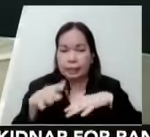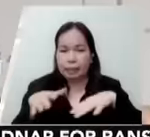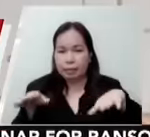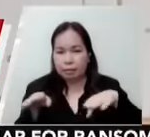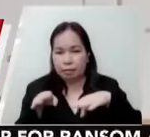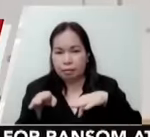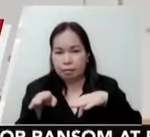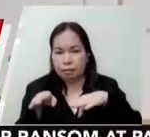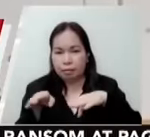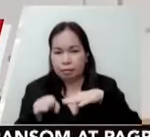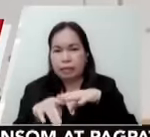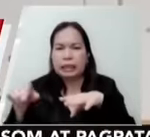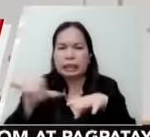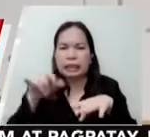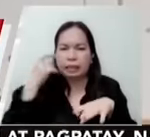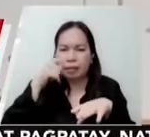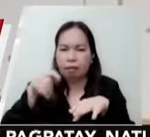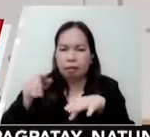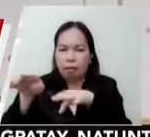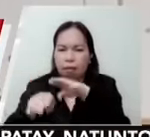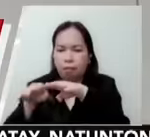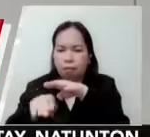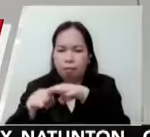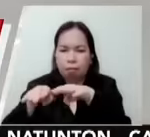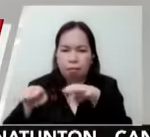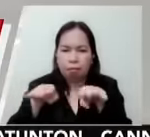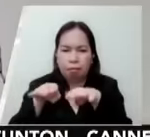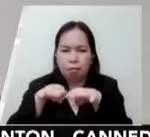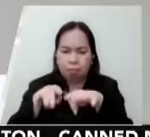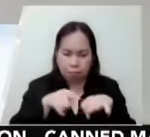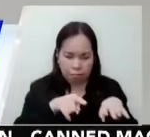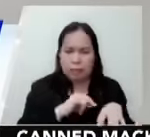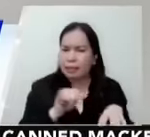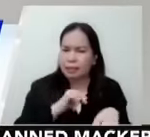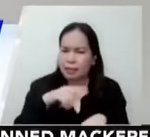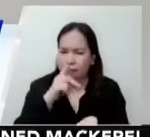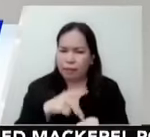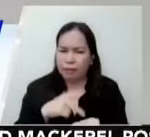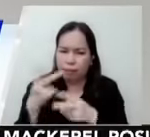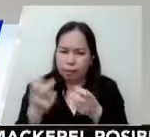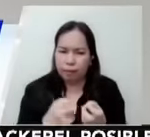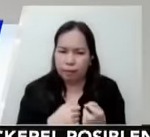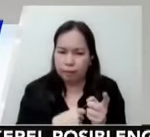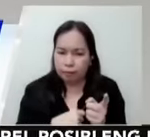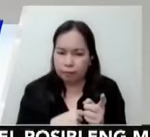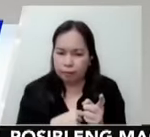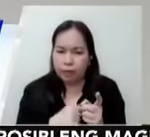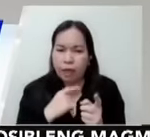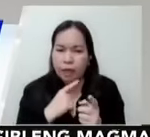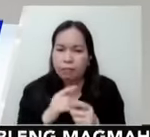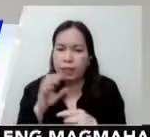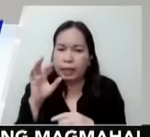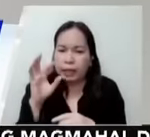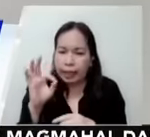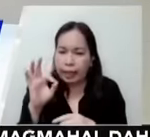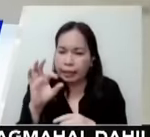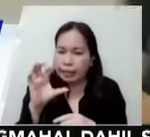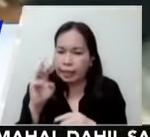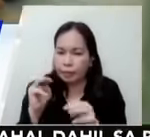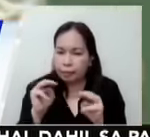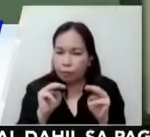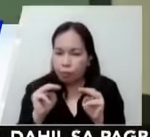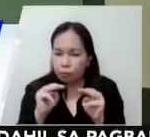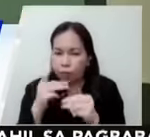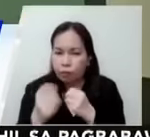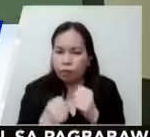nagbubungguan. So we would expect earthquakes from time to time. Ang Philippine Sea Plate gumagalaw ng 9 na sentimetro kada taon. Kaya nangyaring lindol sa Taiwan